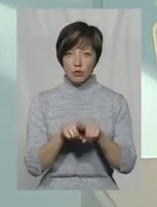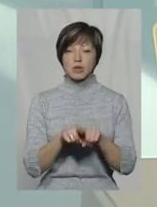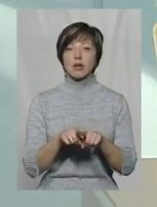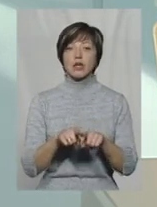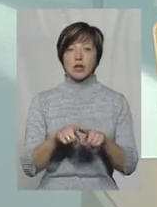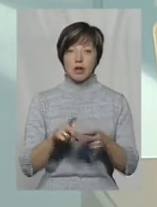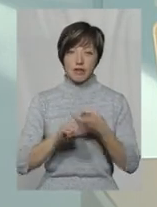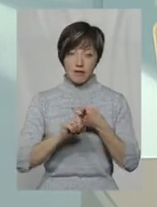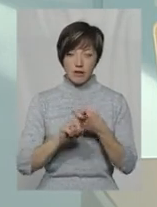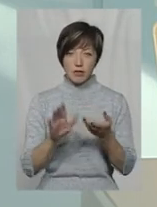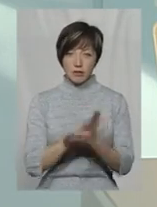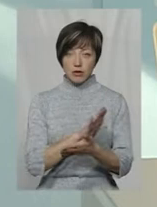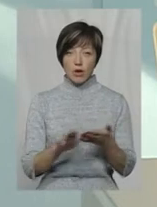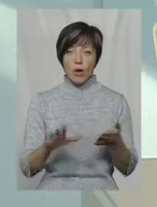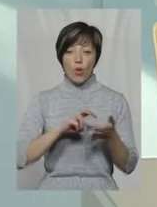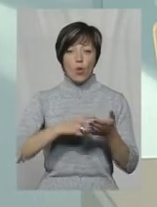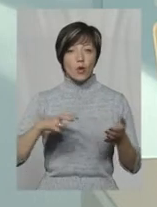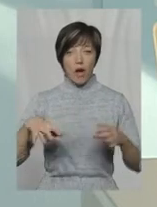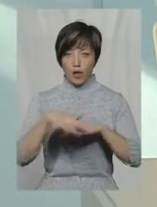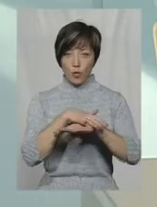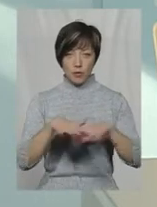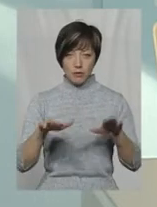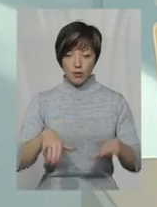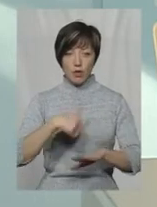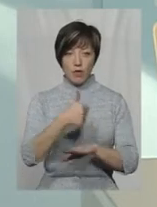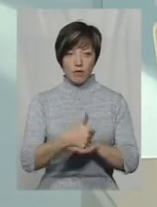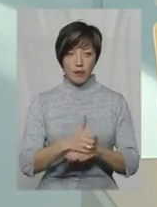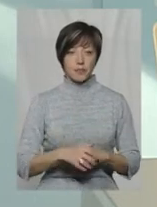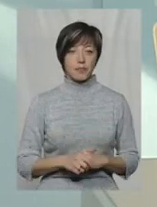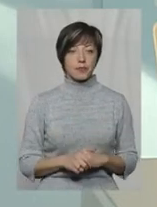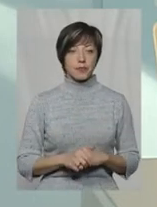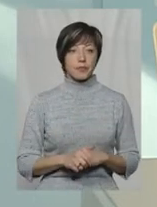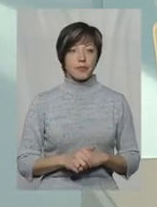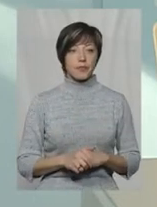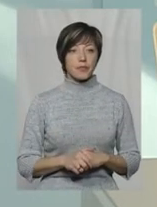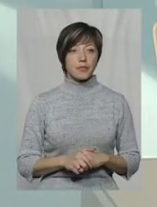проводять дезінфекцію. Уникайте людних місць, це головне.